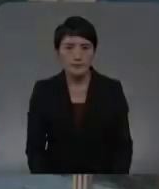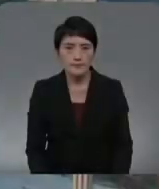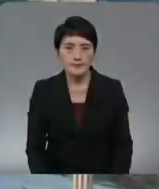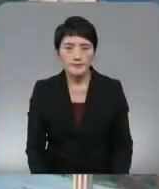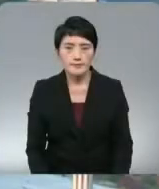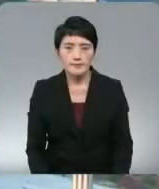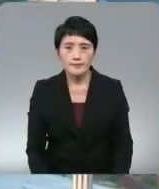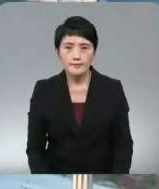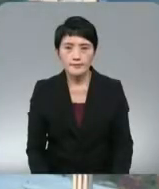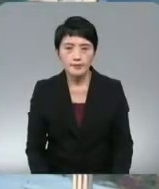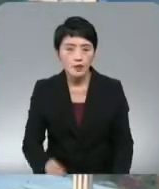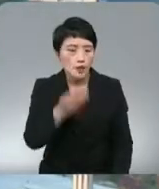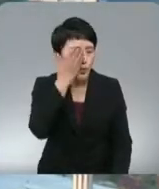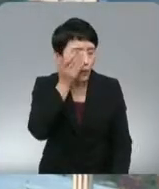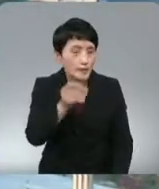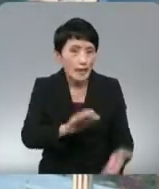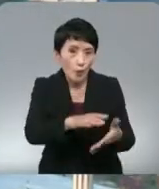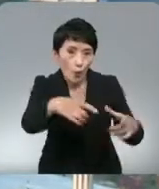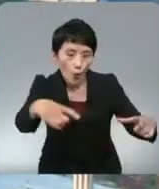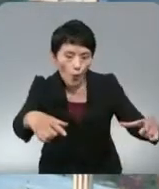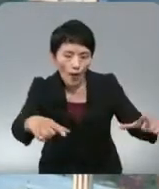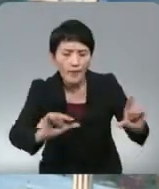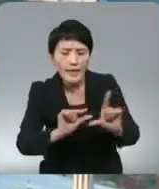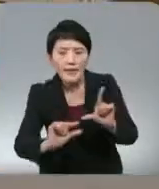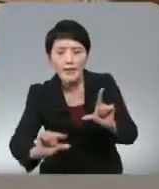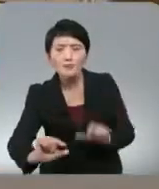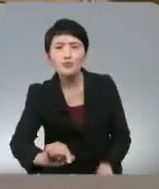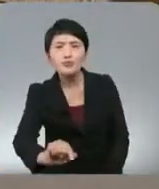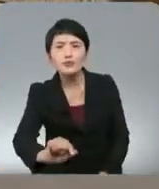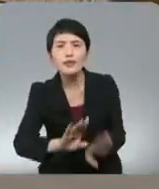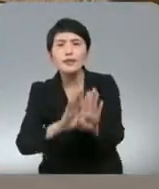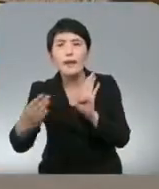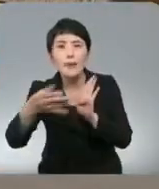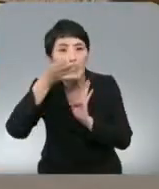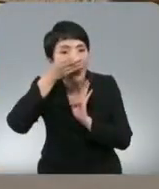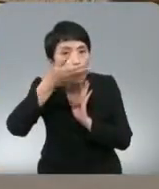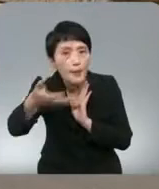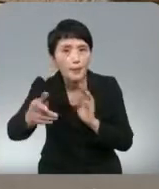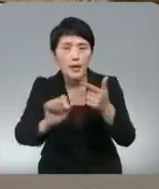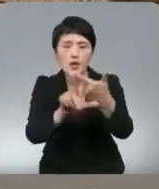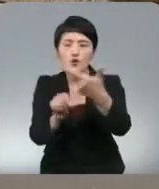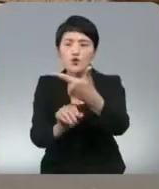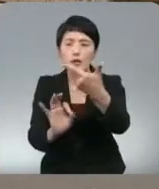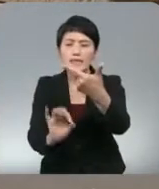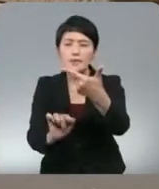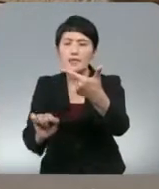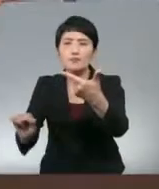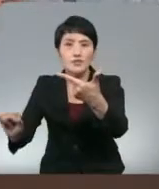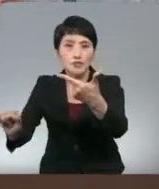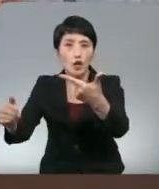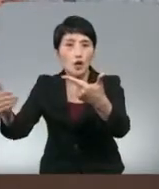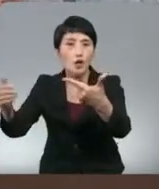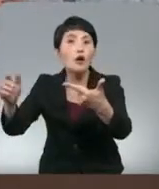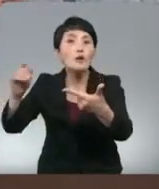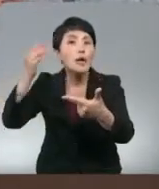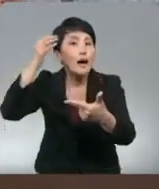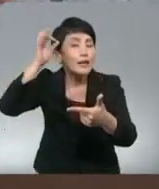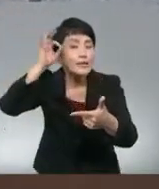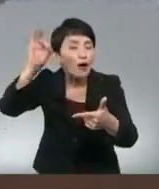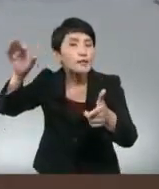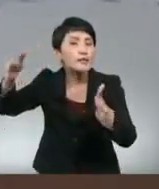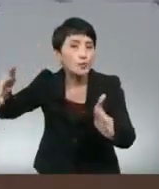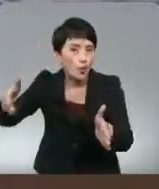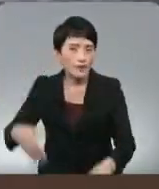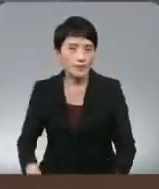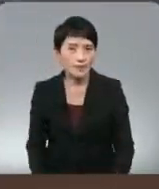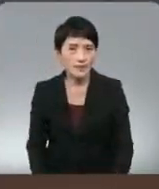Hai pemerintah Korea Selatan akan kembali melaksanakan pembukaan lahan taman yongdusan dalam masa percobaan selama 10 hari Mulai tanggal 10juni pada bulan